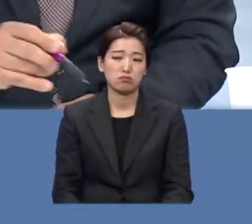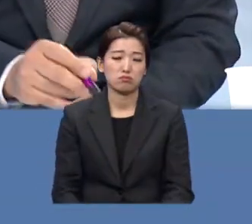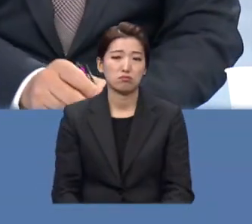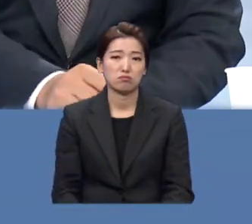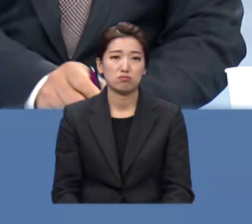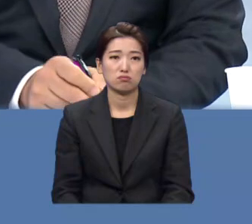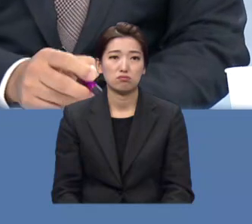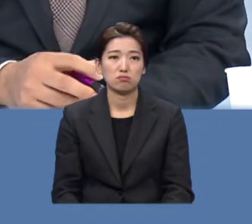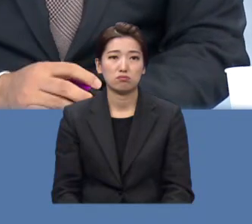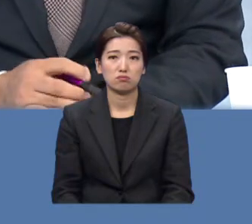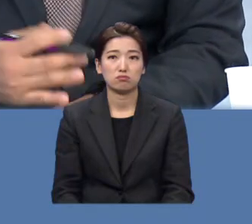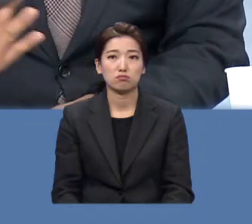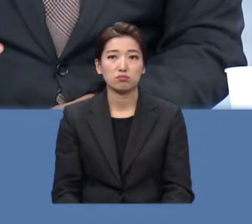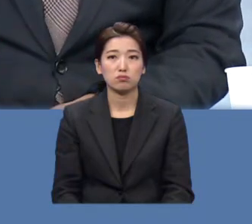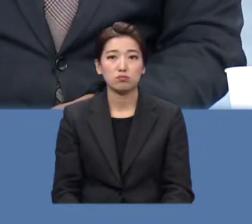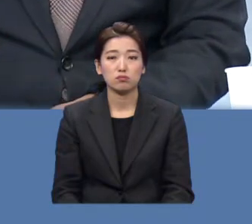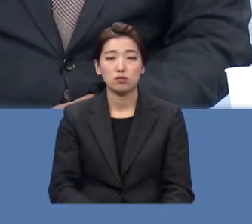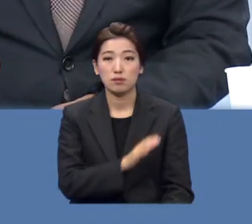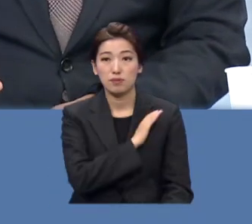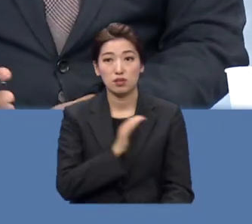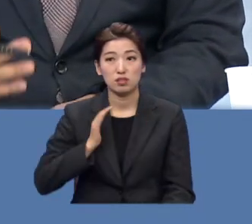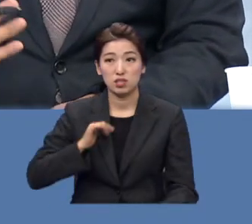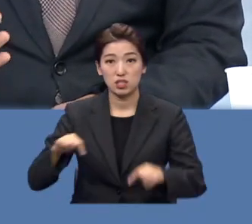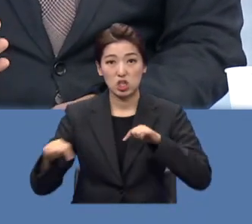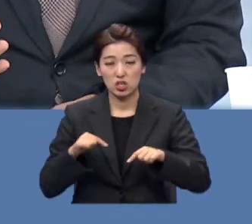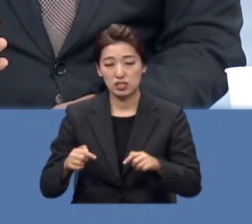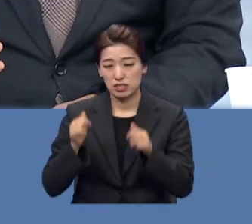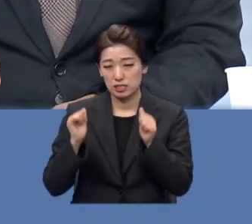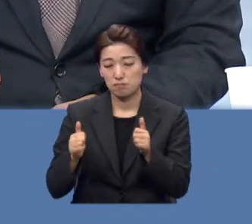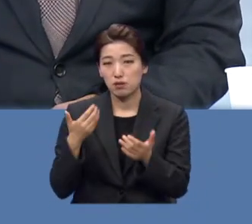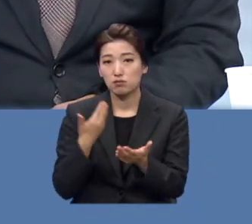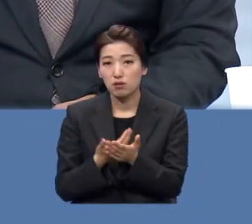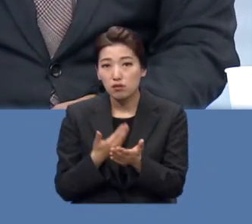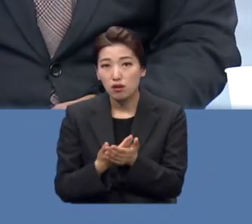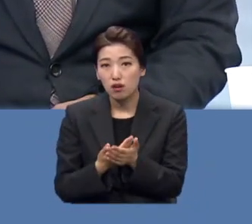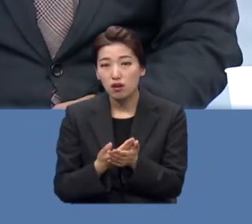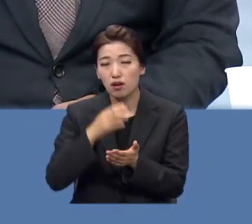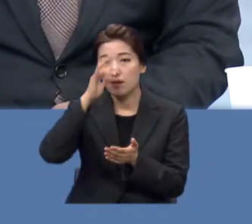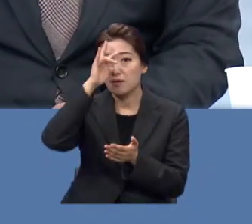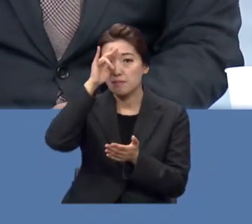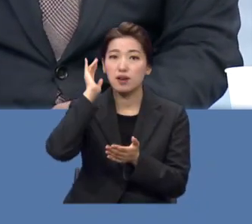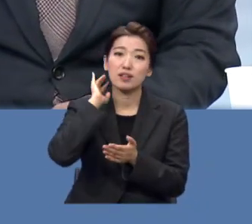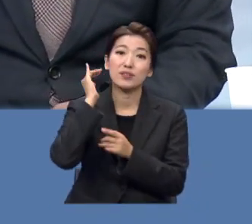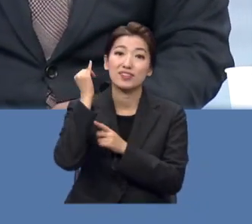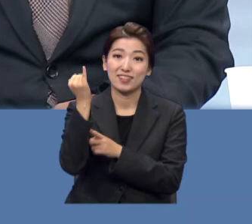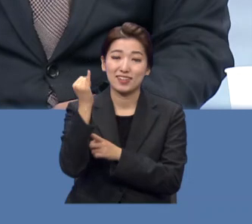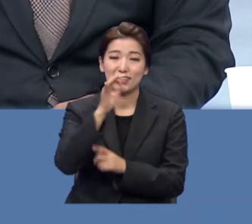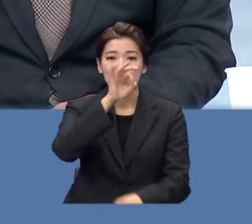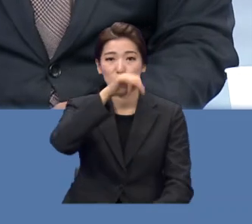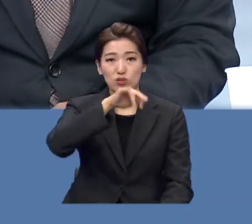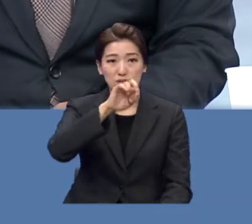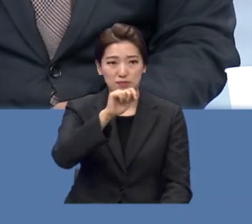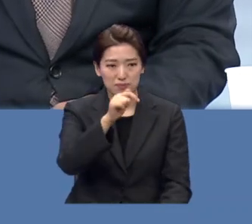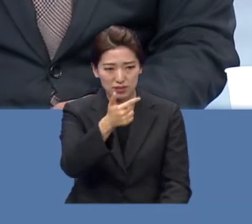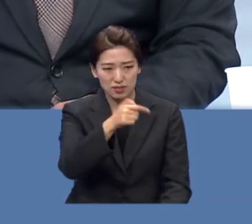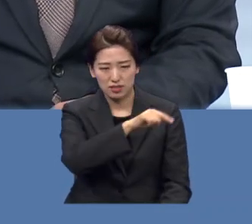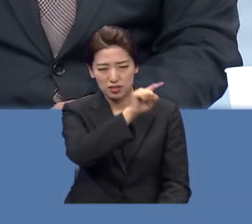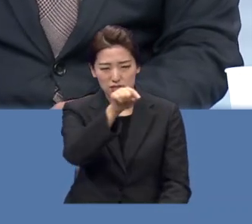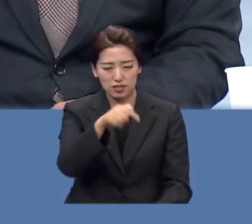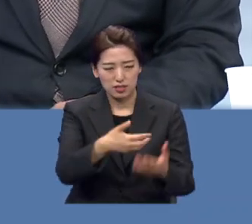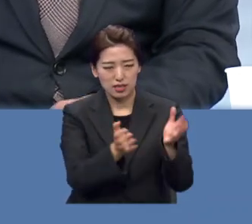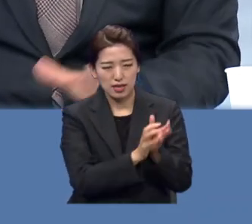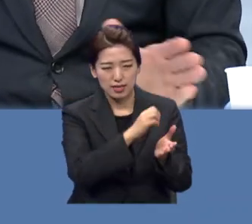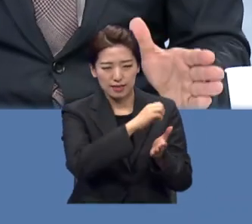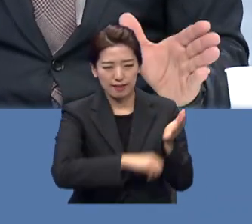얘기하는데 배신의 정치를 심판해 달라라고 박근혜 전 대통령이 유승민 의원 전 그 전 의원을 비롯해서 탈당파들이